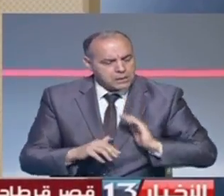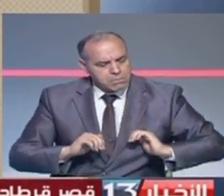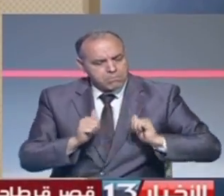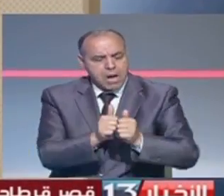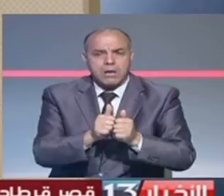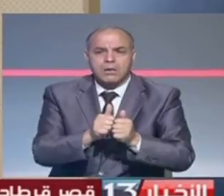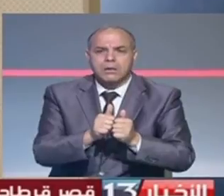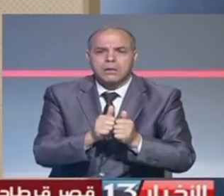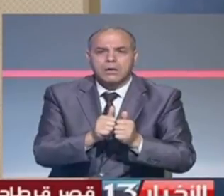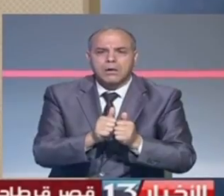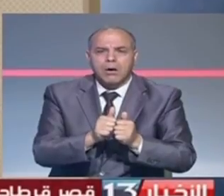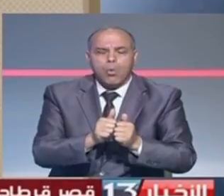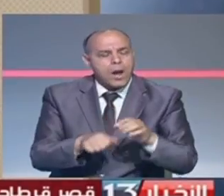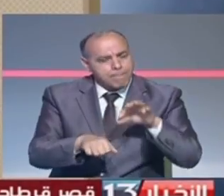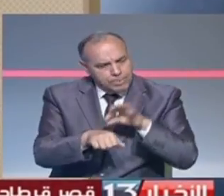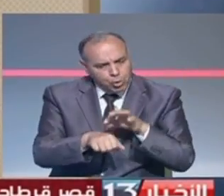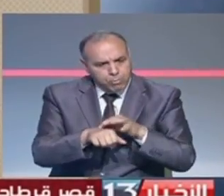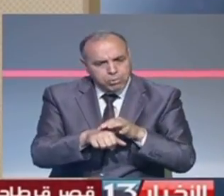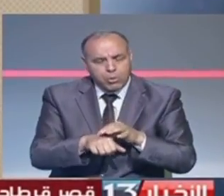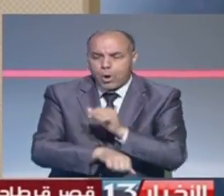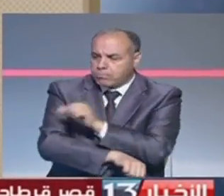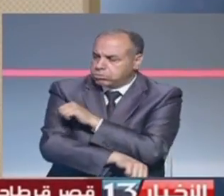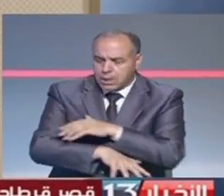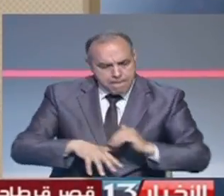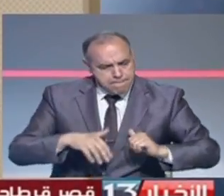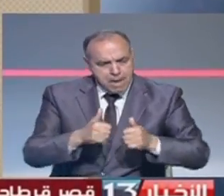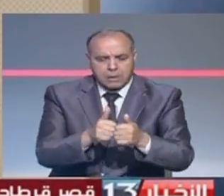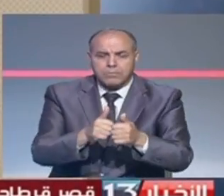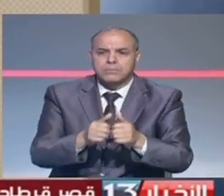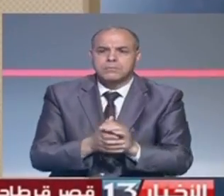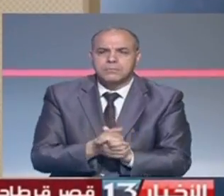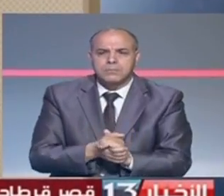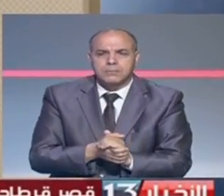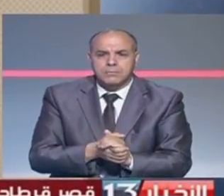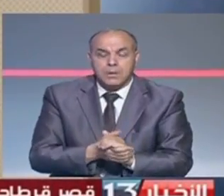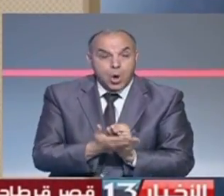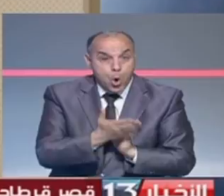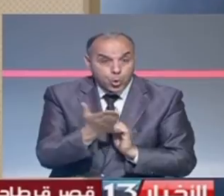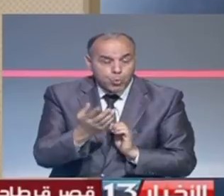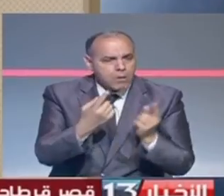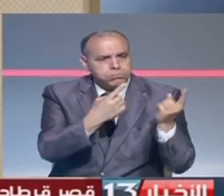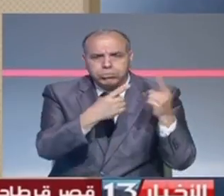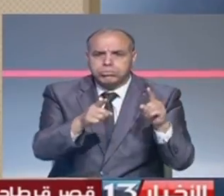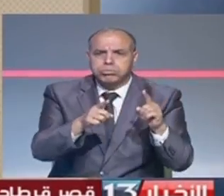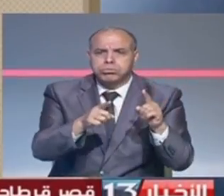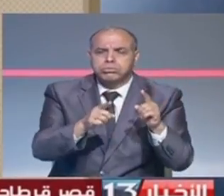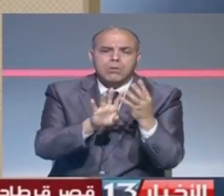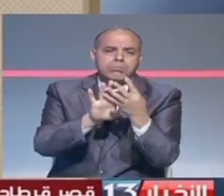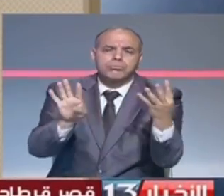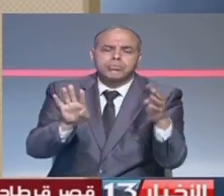ومع الاطباء والاطار شبه الطبي على غير تواجهون في الصفوف